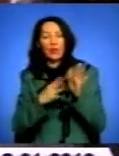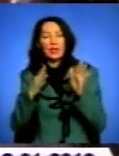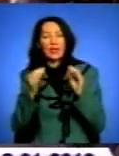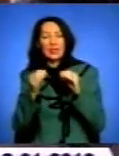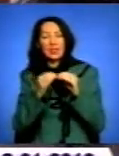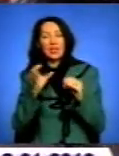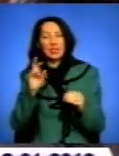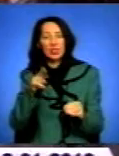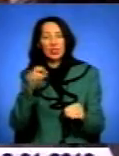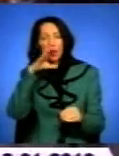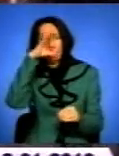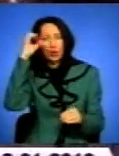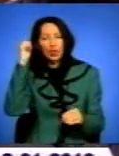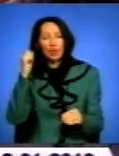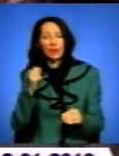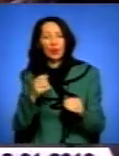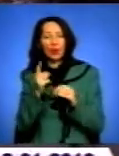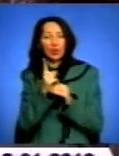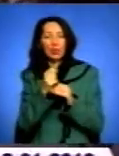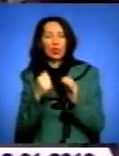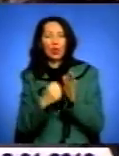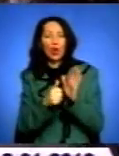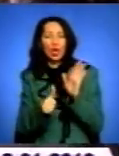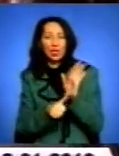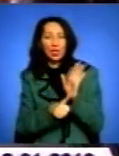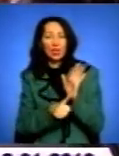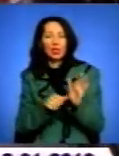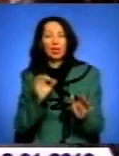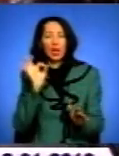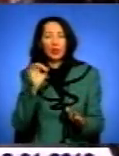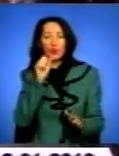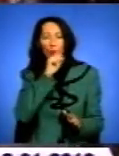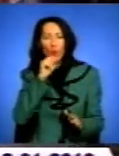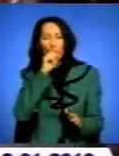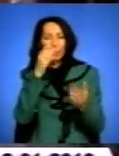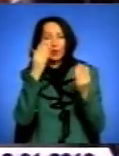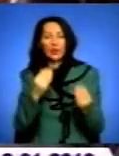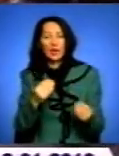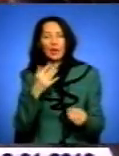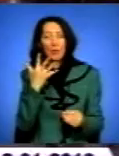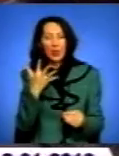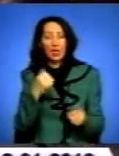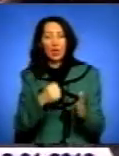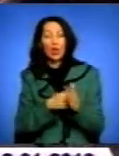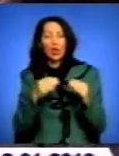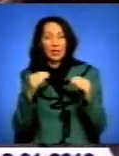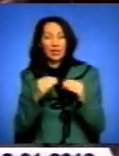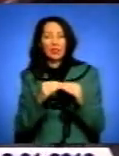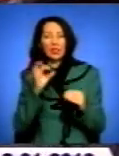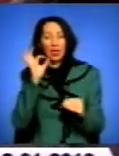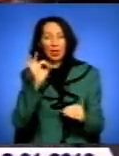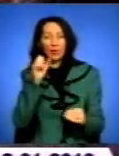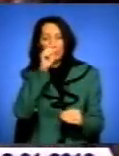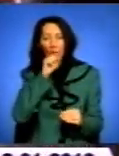вночі очікуються в межах від 11 до 16 градусів морозу, денні будуть в межах від 5 до 10 градусів